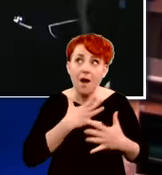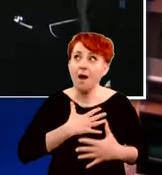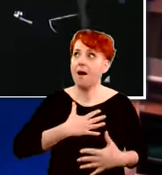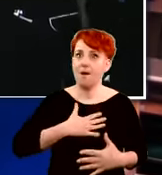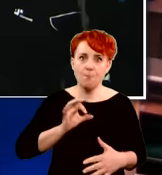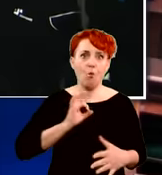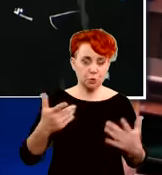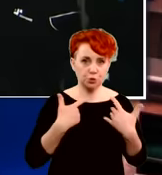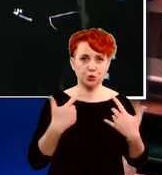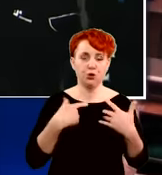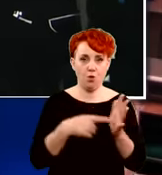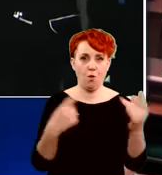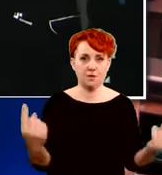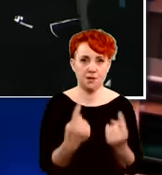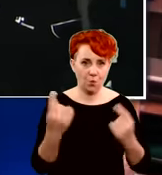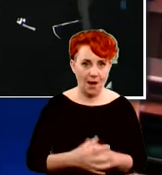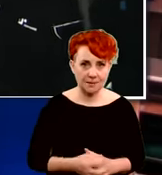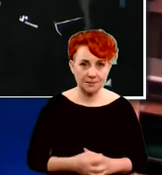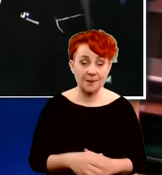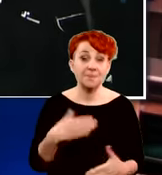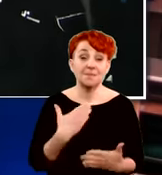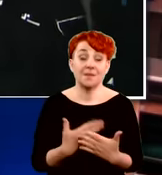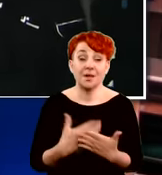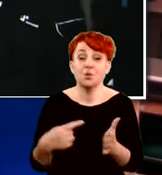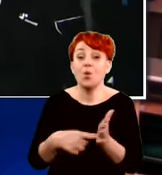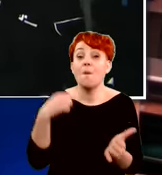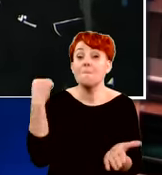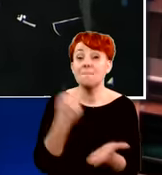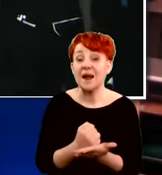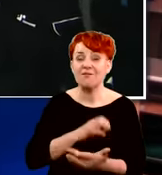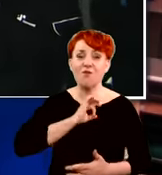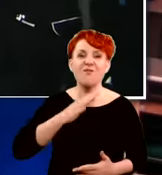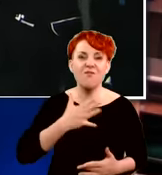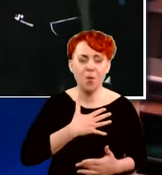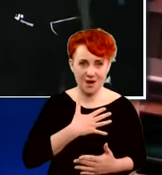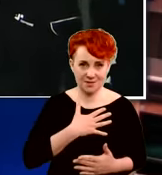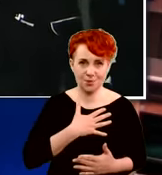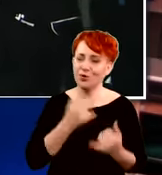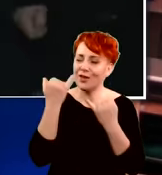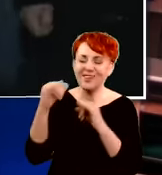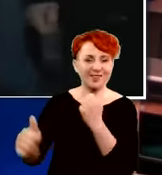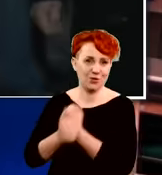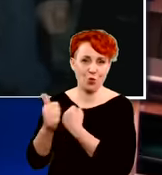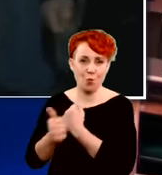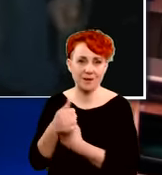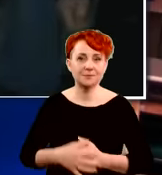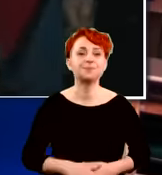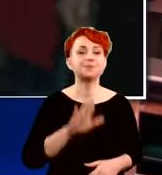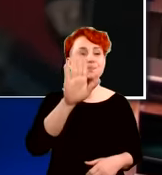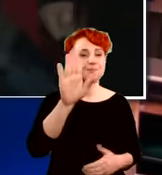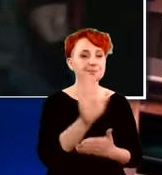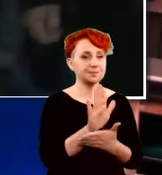gdzie ten komunikacji tylko stwierdza, ale prawo własności wynika z innych dokumentów. Ale przepraszam,